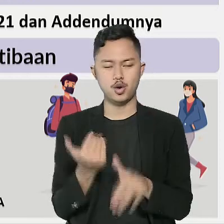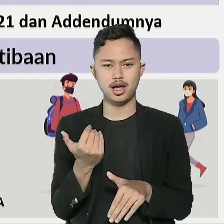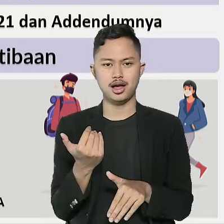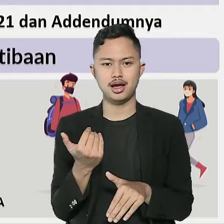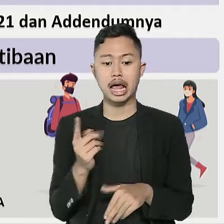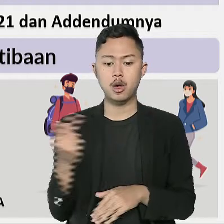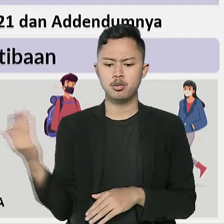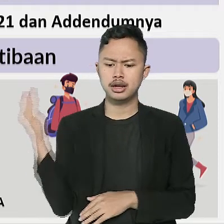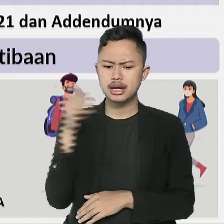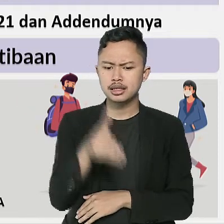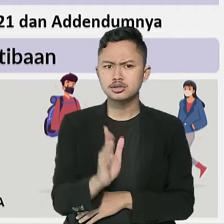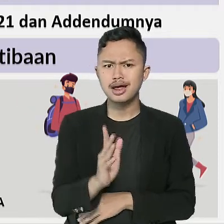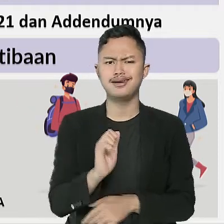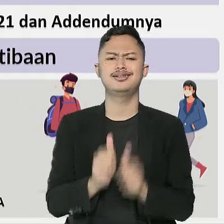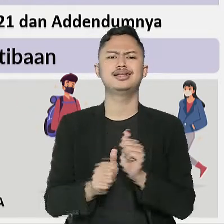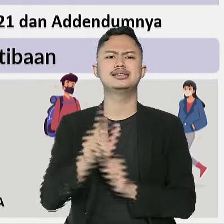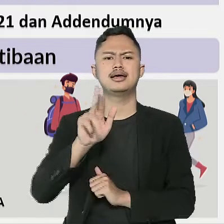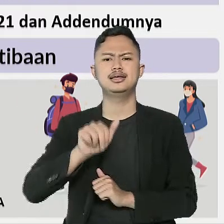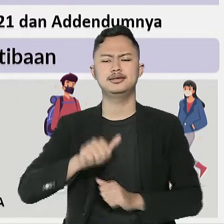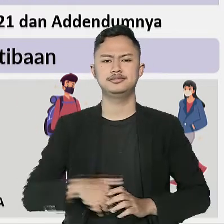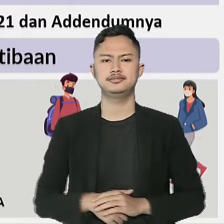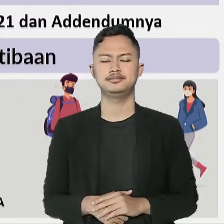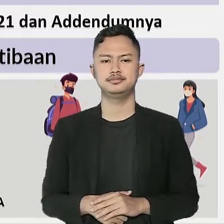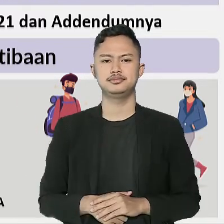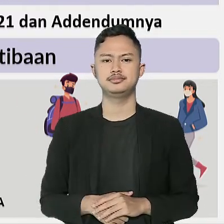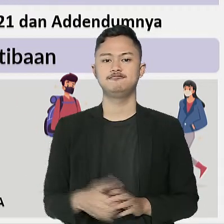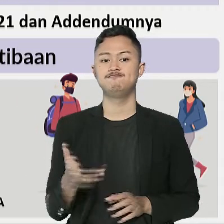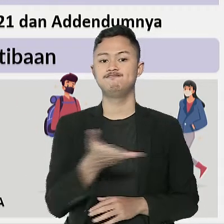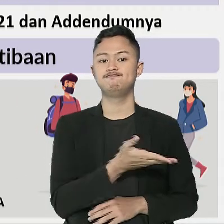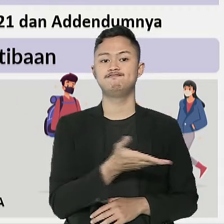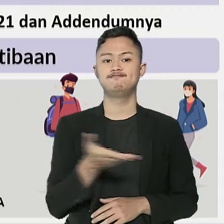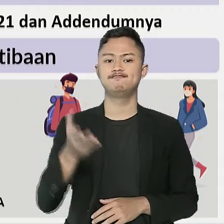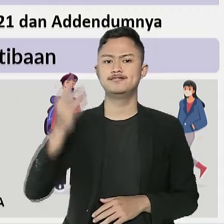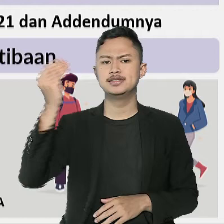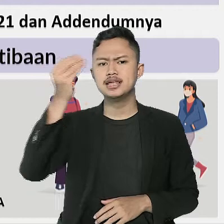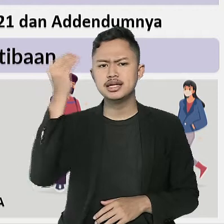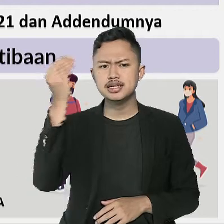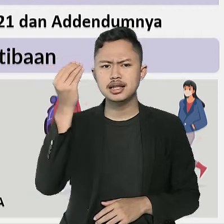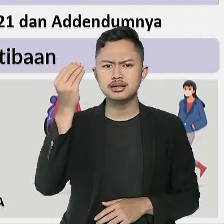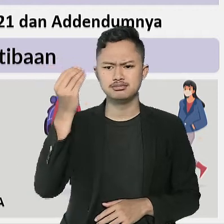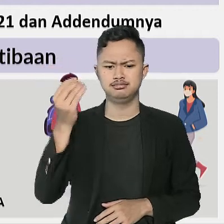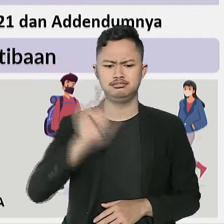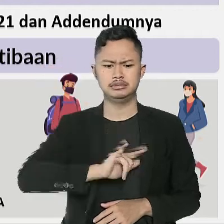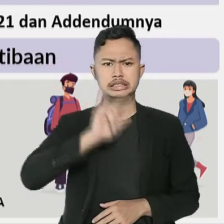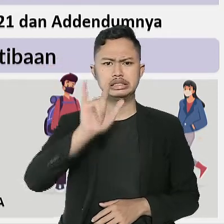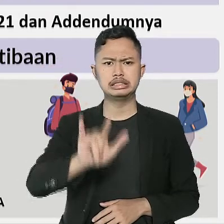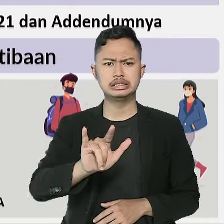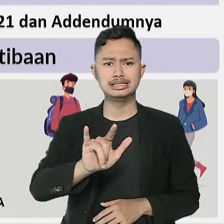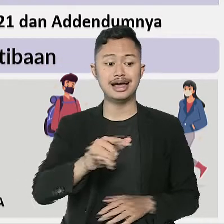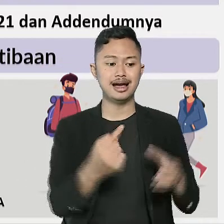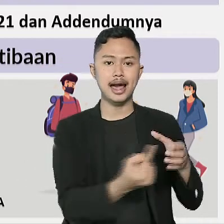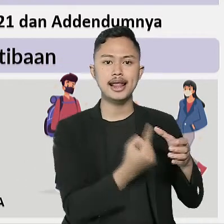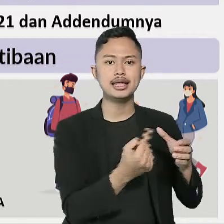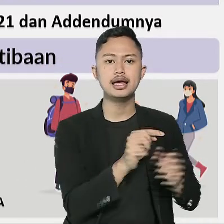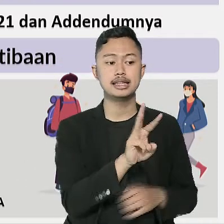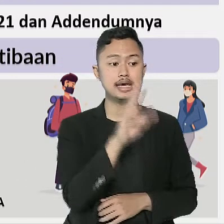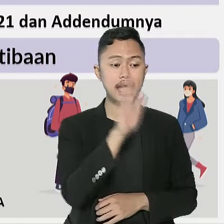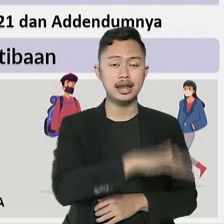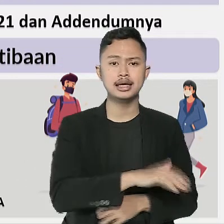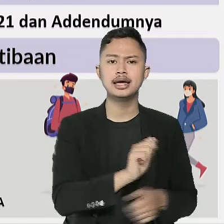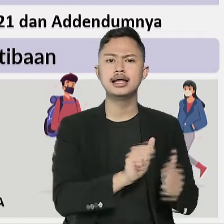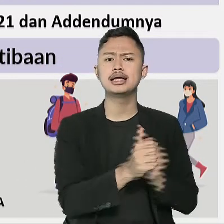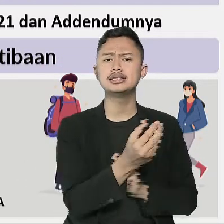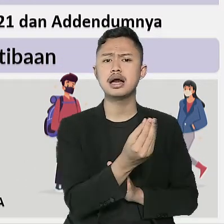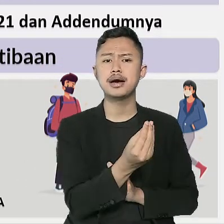setelah kedatangan. Bagi pelaku perjalanan yang wajib karantina 3 hari, maka tes ulang ini dilakukan di